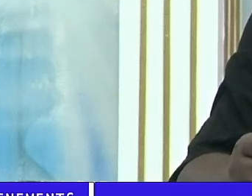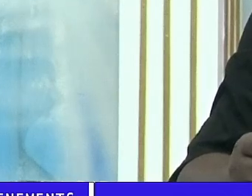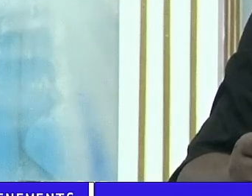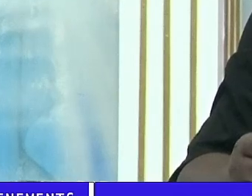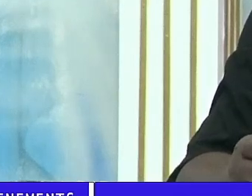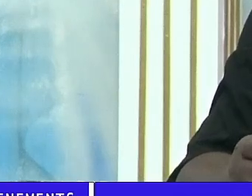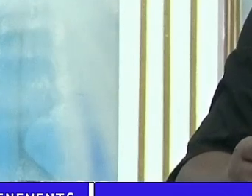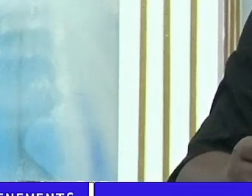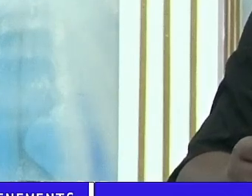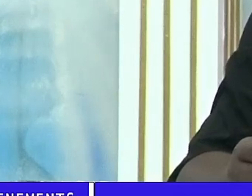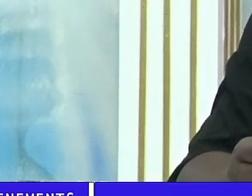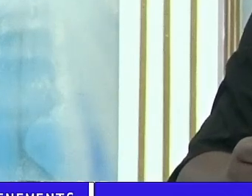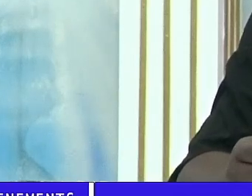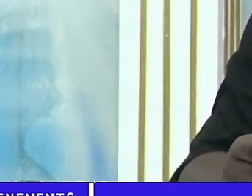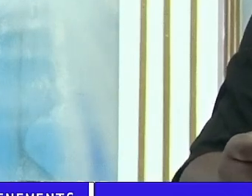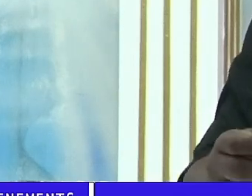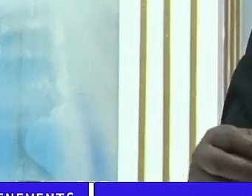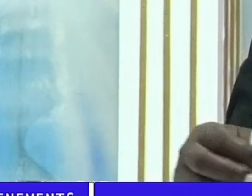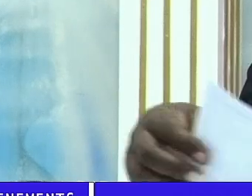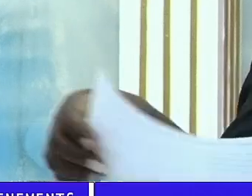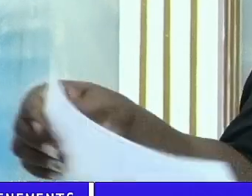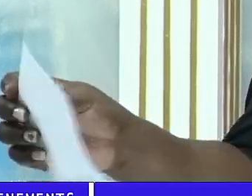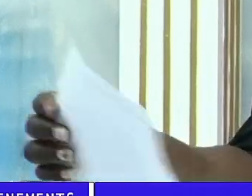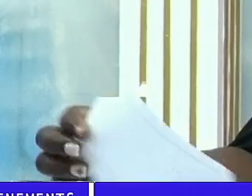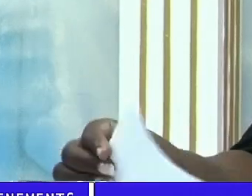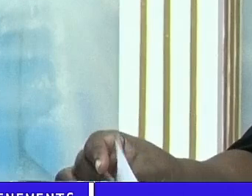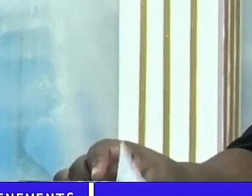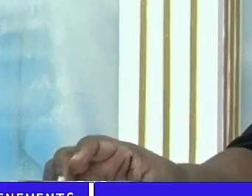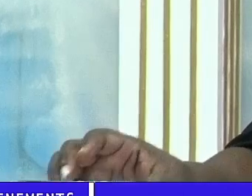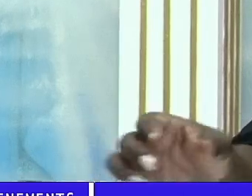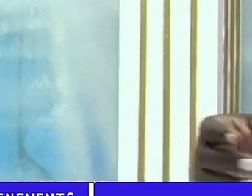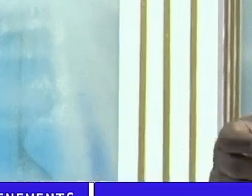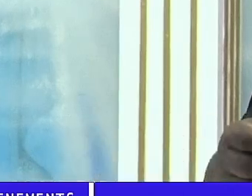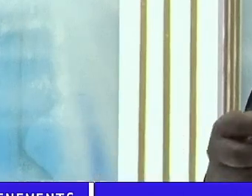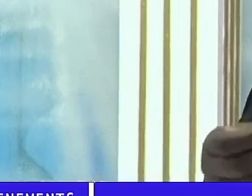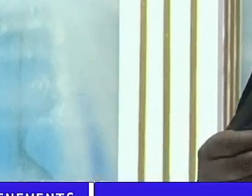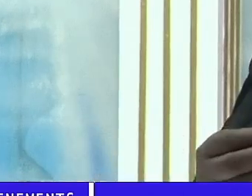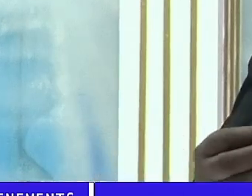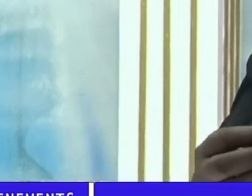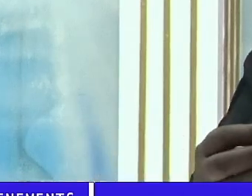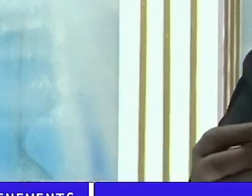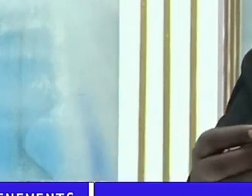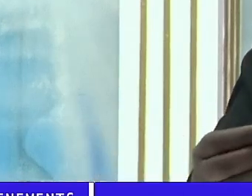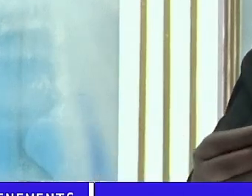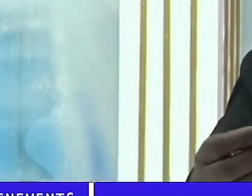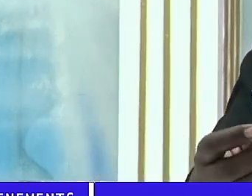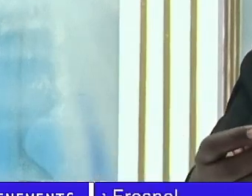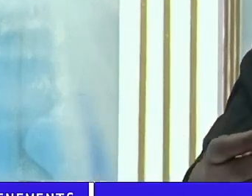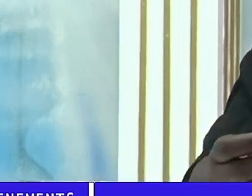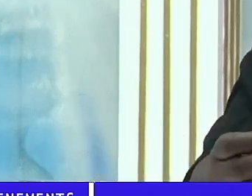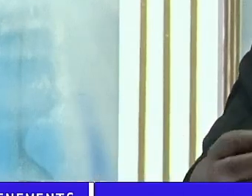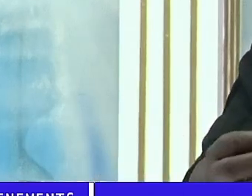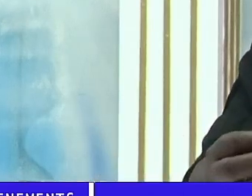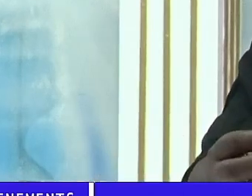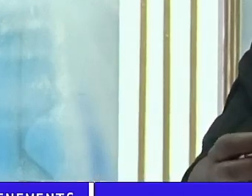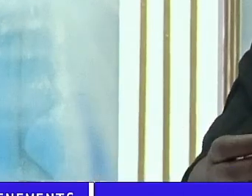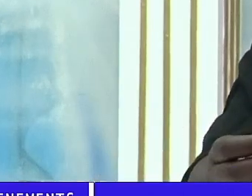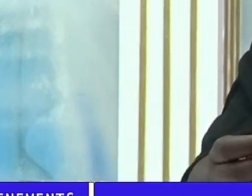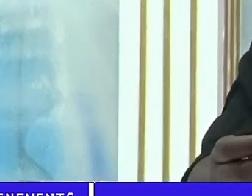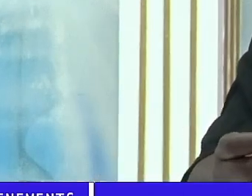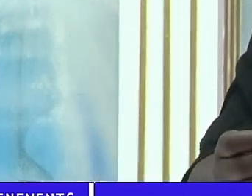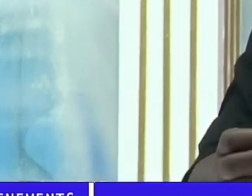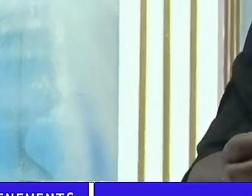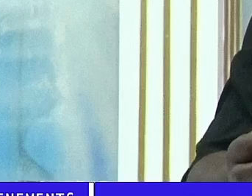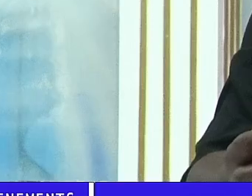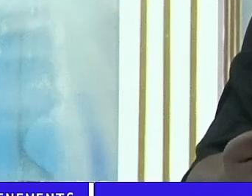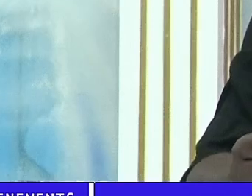et famille, Maryse Miller et famille. Pour messe de requiem, c'est nos défunts que vous avez chanté en trentaine ou bien en neuvaine